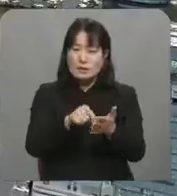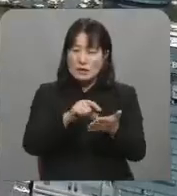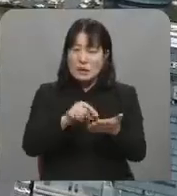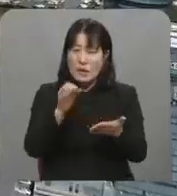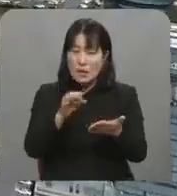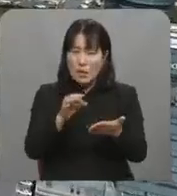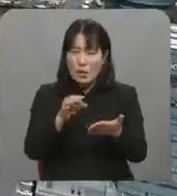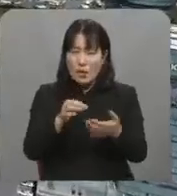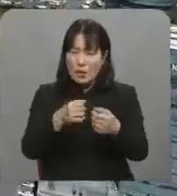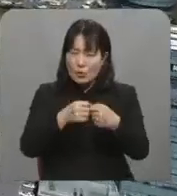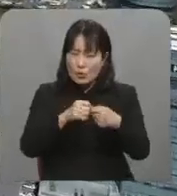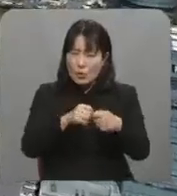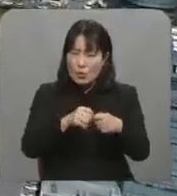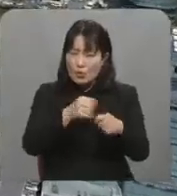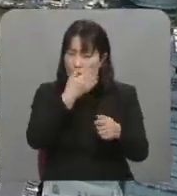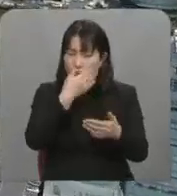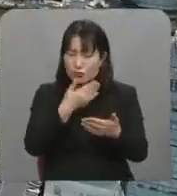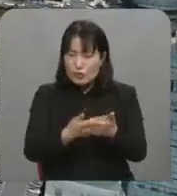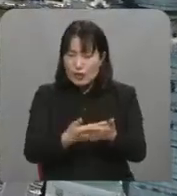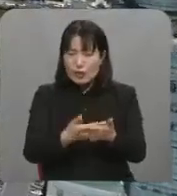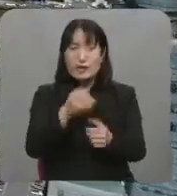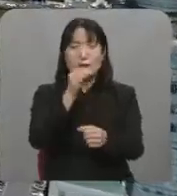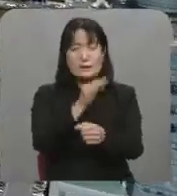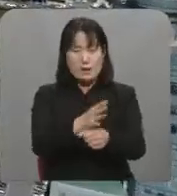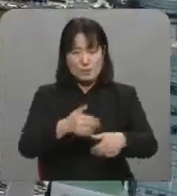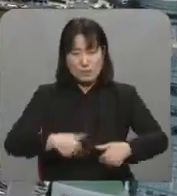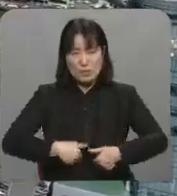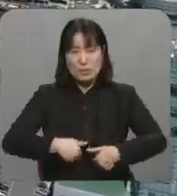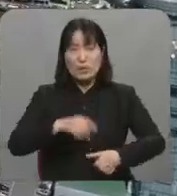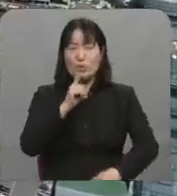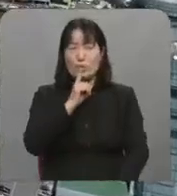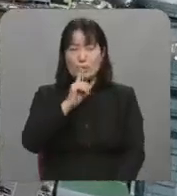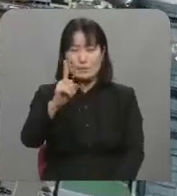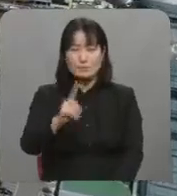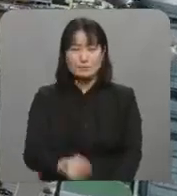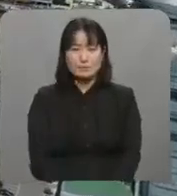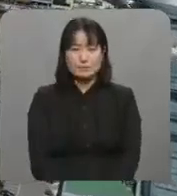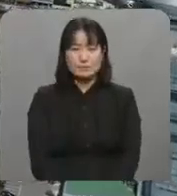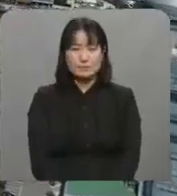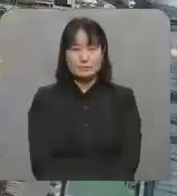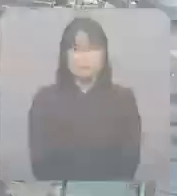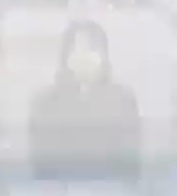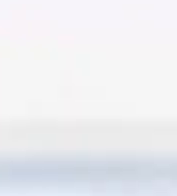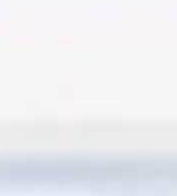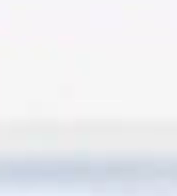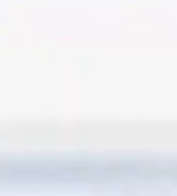신중하게 선택해야 한다고 권고하고 있습니다. KBS 뉴스 이영일입니다.